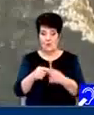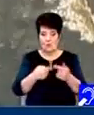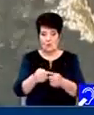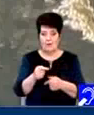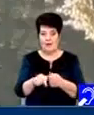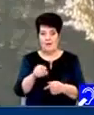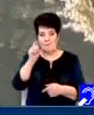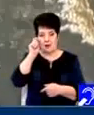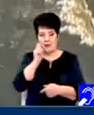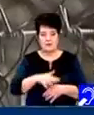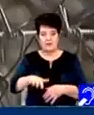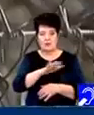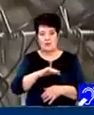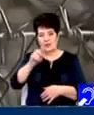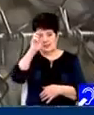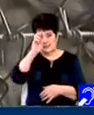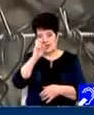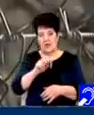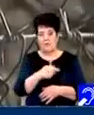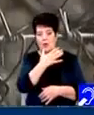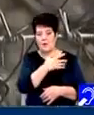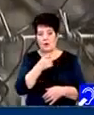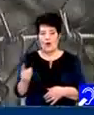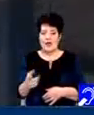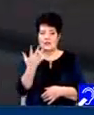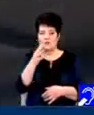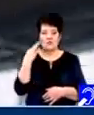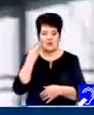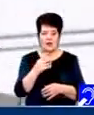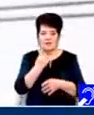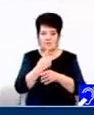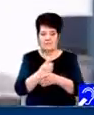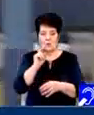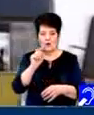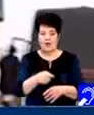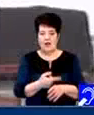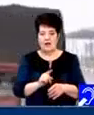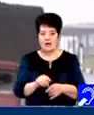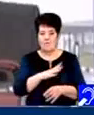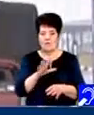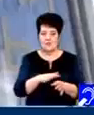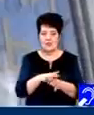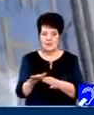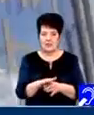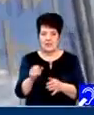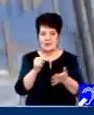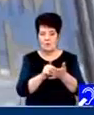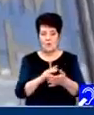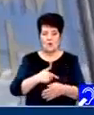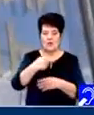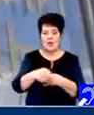interzis accesul pe teritoriul țării pe o perioadă de 5 ani. Procedura de predare-primire a infractorului a fost realizată în punctul de